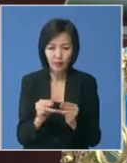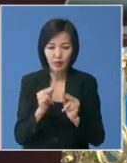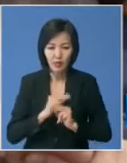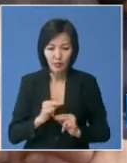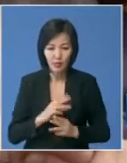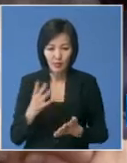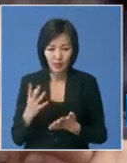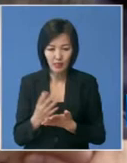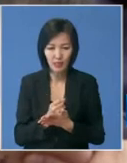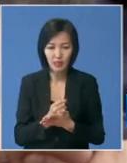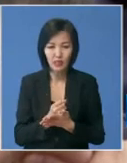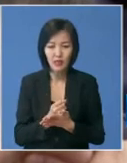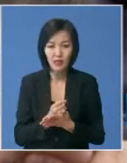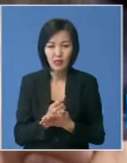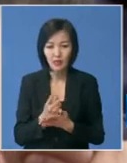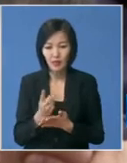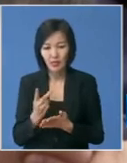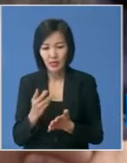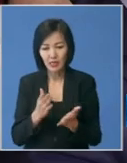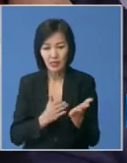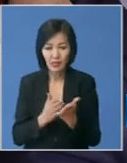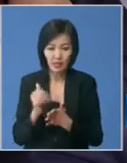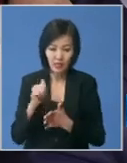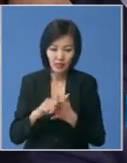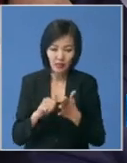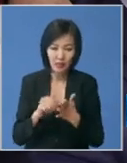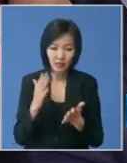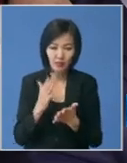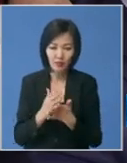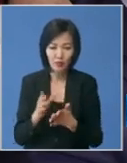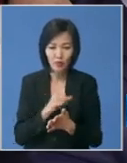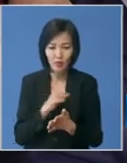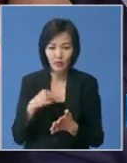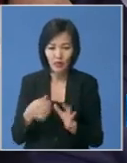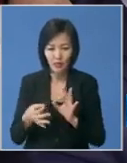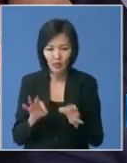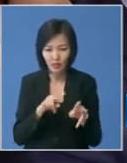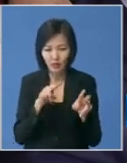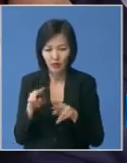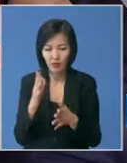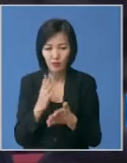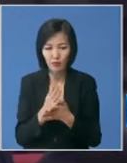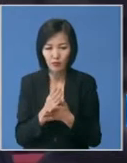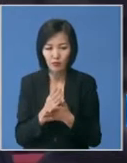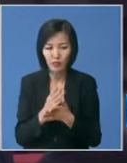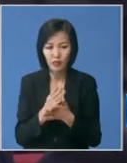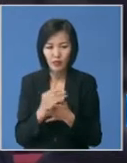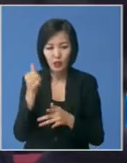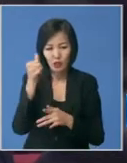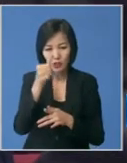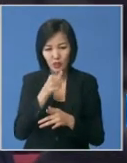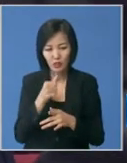еңбегіміз. Бір-екі позициялар бар, но ол жерде барлығын біз анықтап біліп отырмыз. Жылды қалай